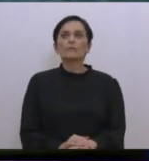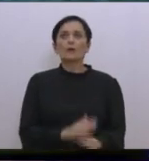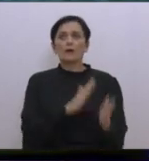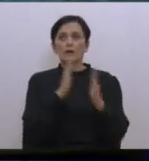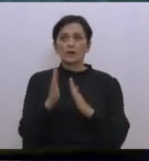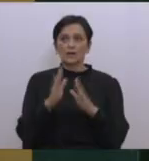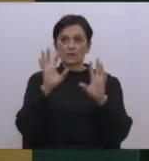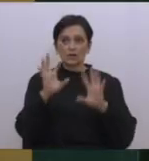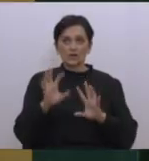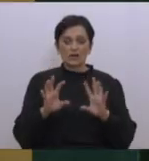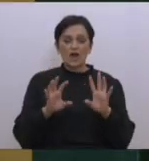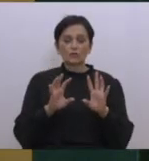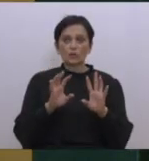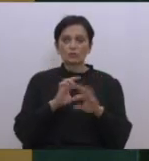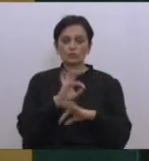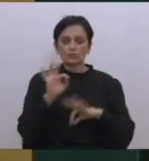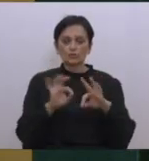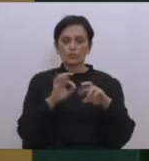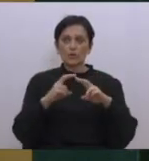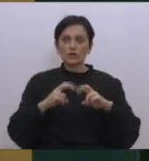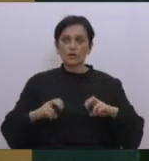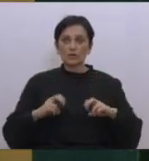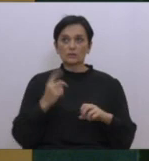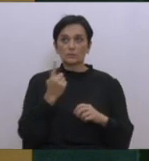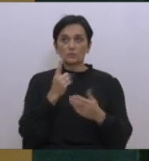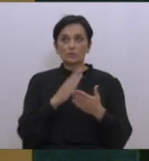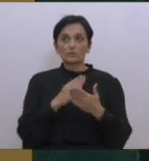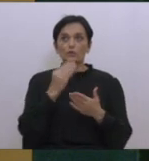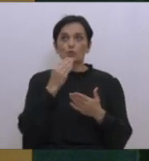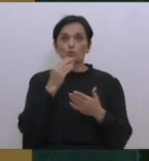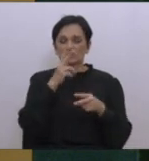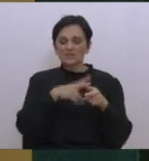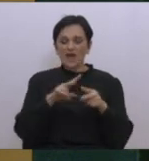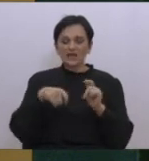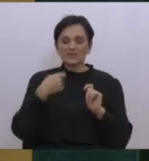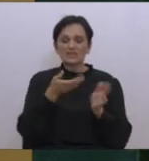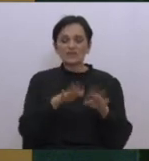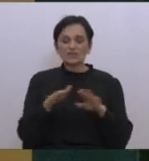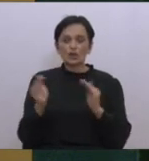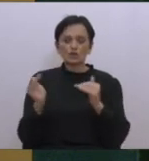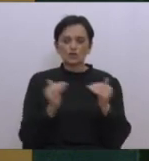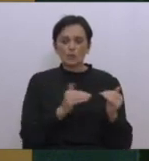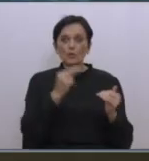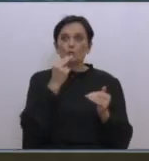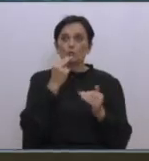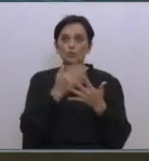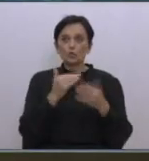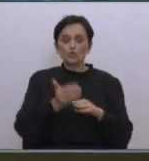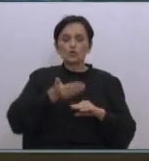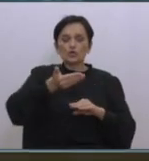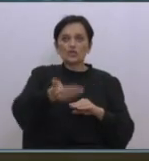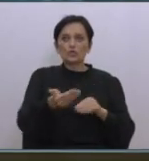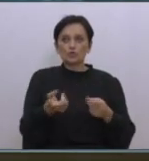Გადავდიოთ კანონ პროექტების განხილვაზე. Პირველი გახლავთ სურსათისა და დანაკარგებისა და მისი ნარჩენების შემცირების და სურსათის შეწირულობის